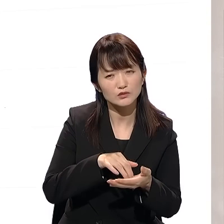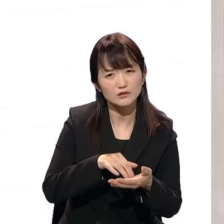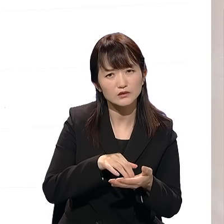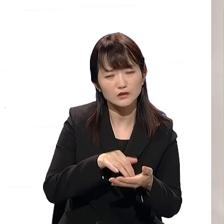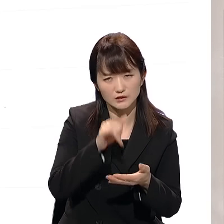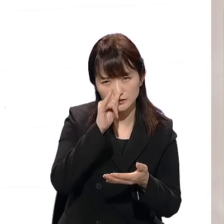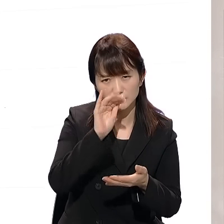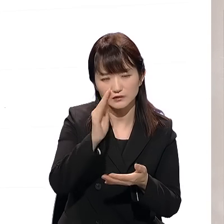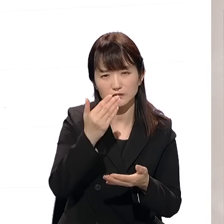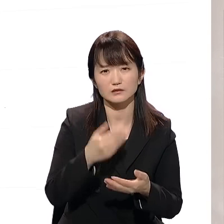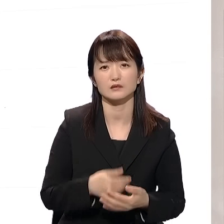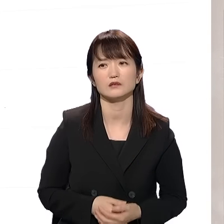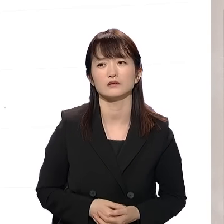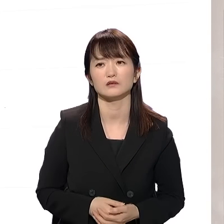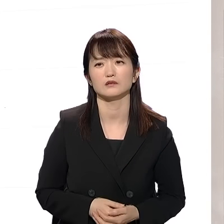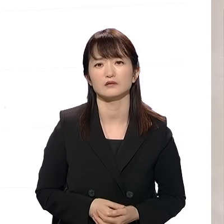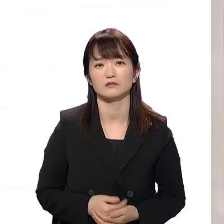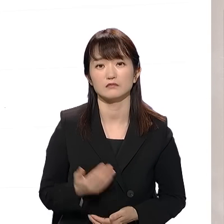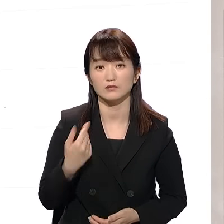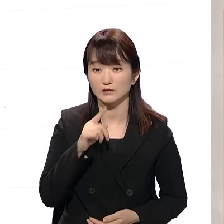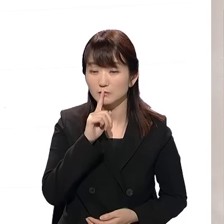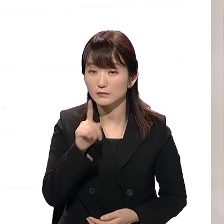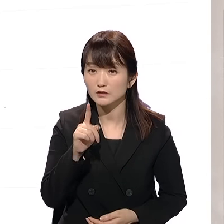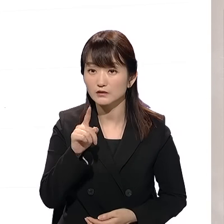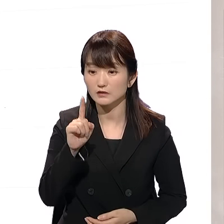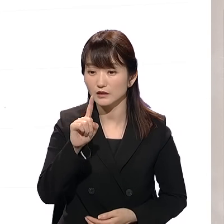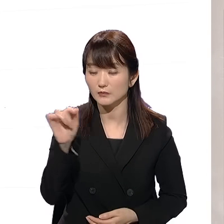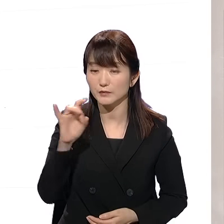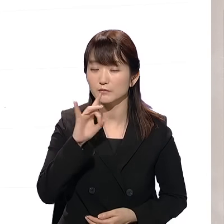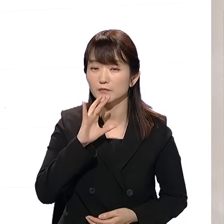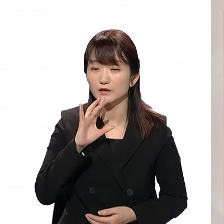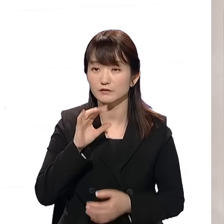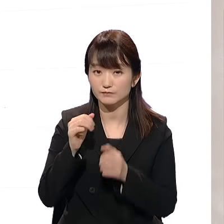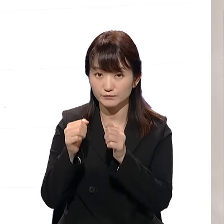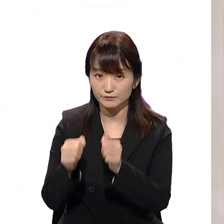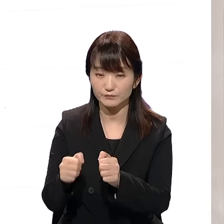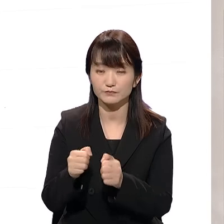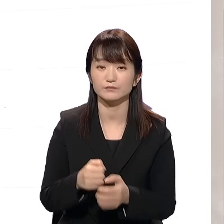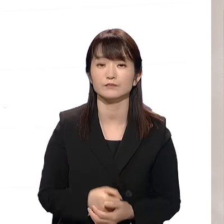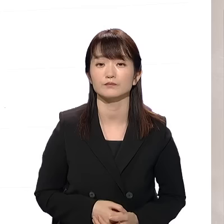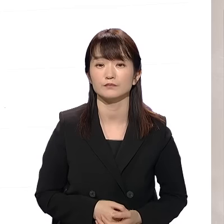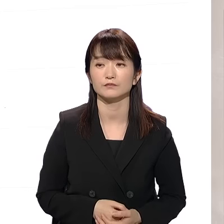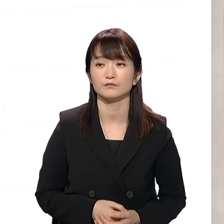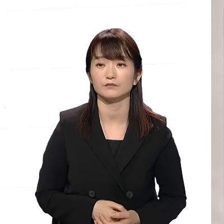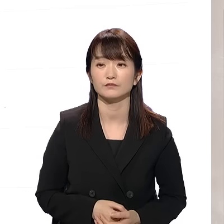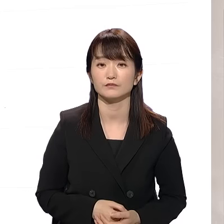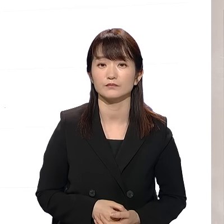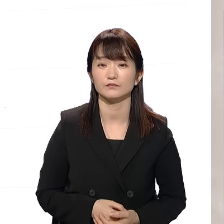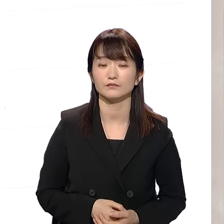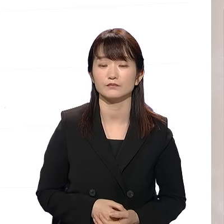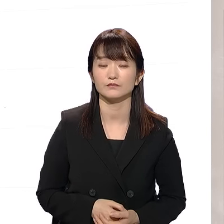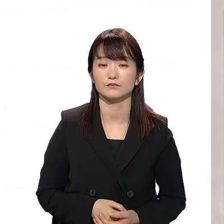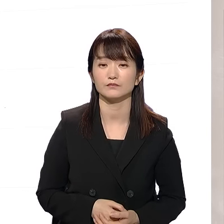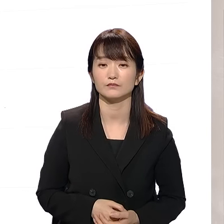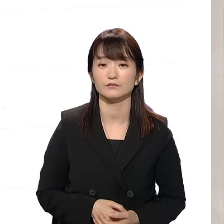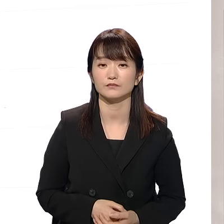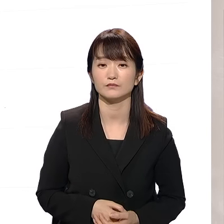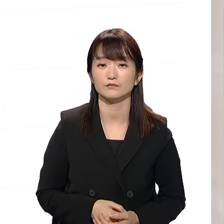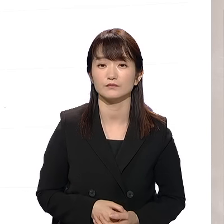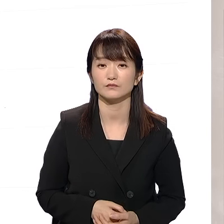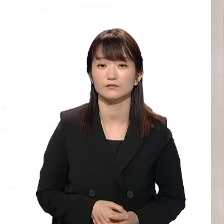전에 말씀하셨던 것처럼 한 명밖에 없었는데요라고 대답을 했는데 이제 불기소 이후에는 또 있었다고